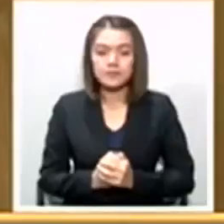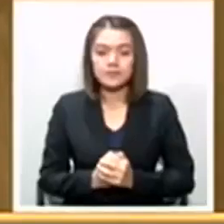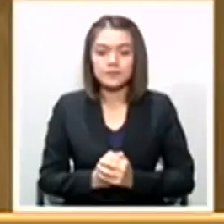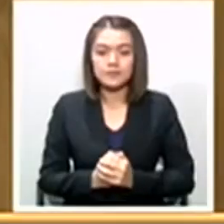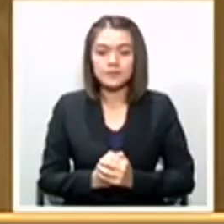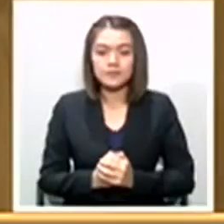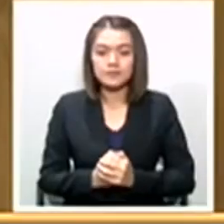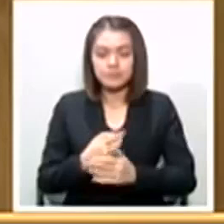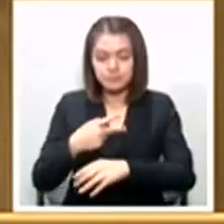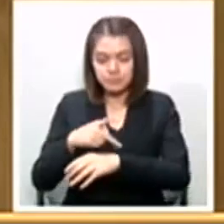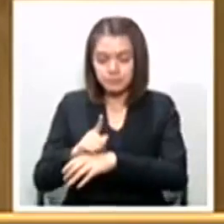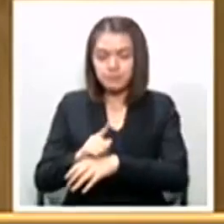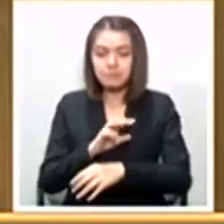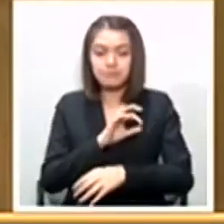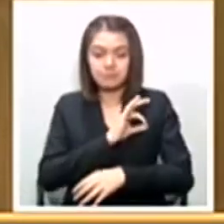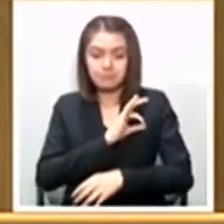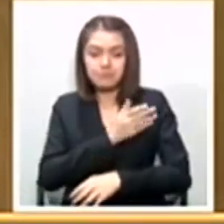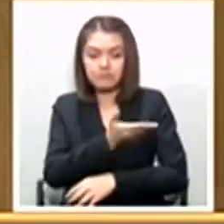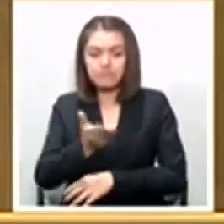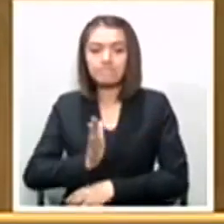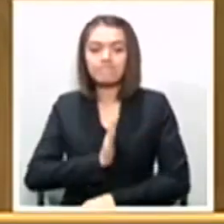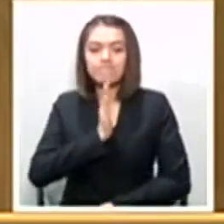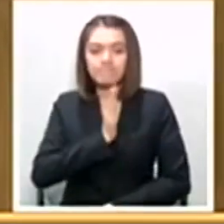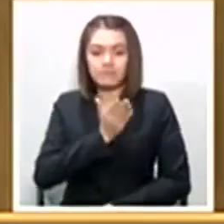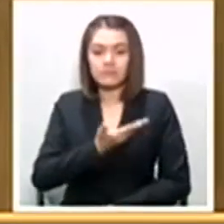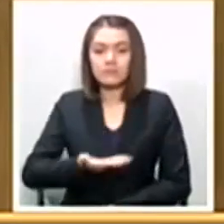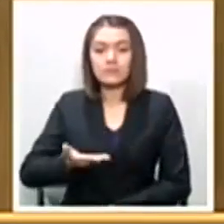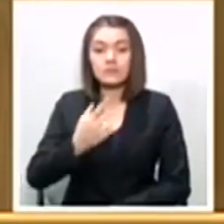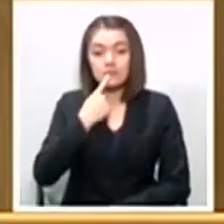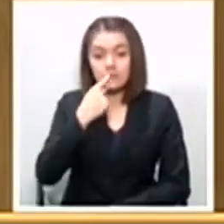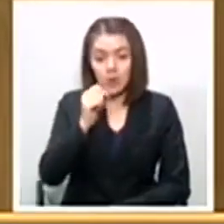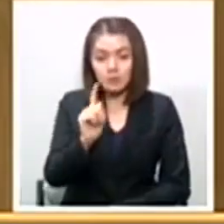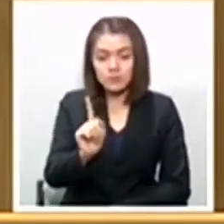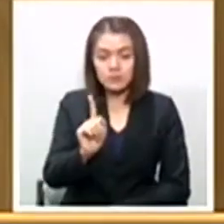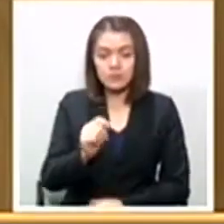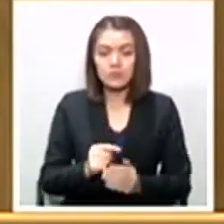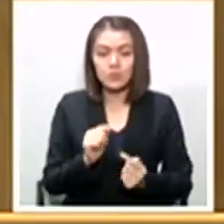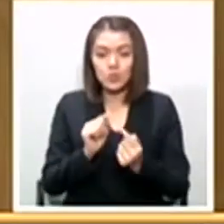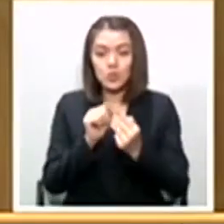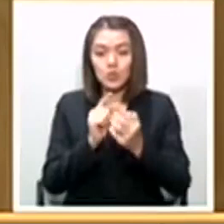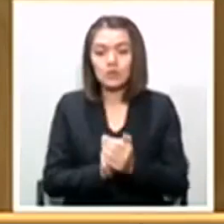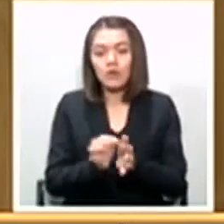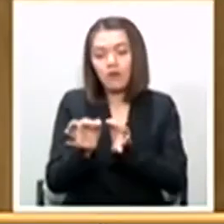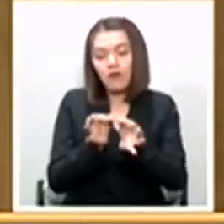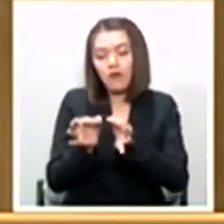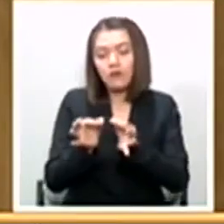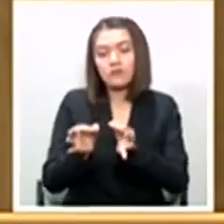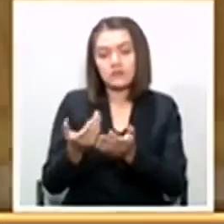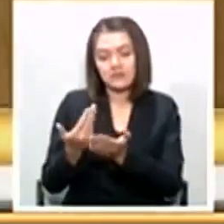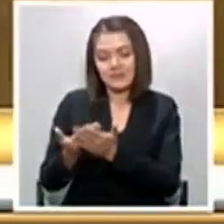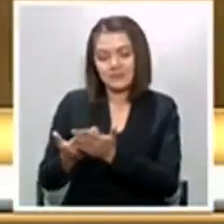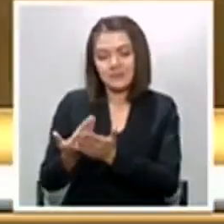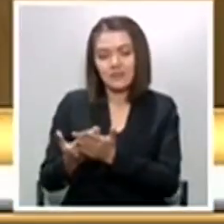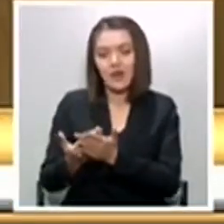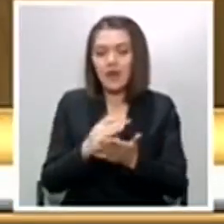ายกรัฐมนตรีพูดเป็นเรื่องแหล่งที่มาของรายได้และการจัดสรรงบประมาณการดำเนินนโยบายของรัฐบาล